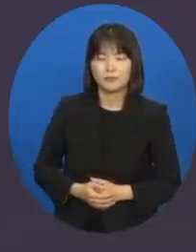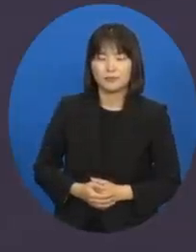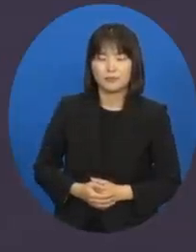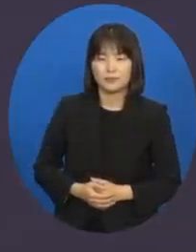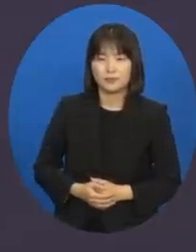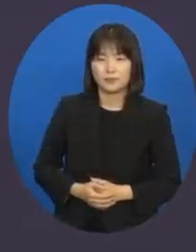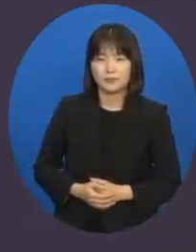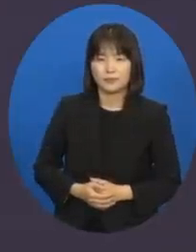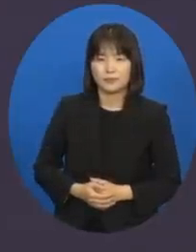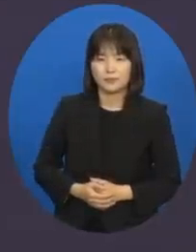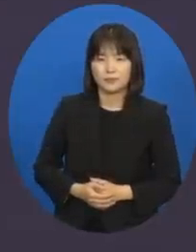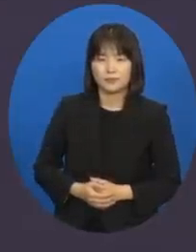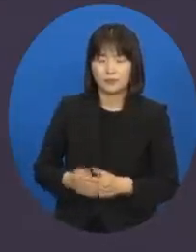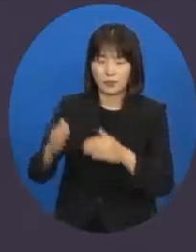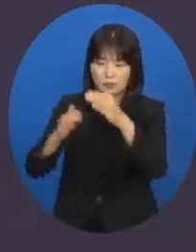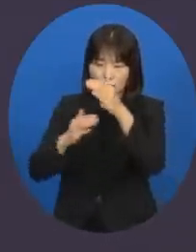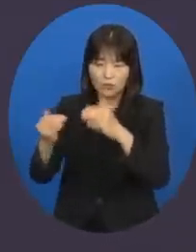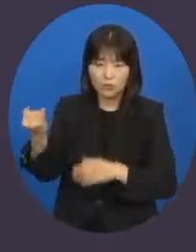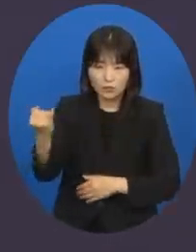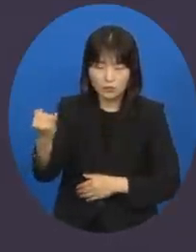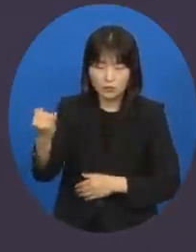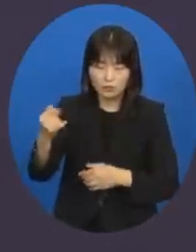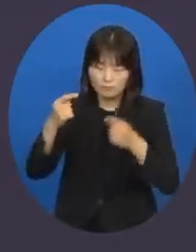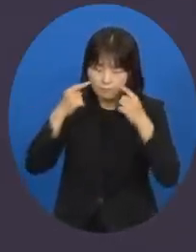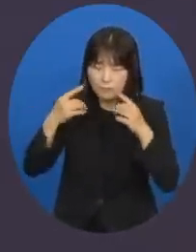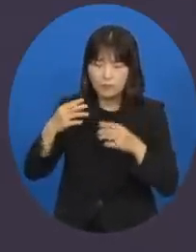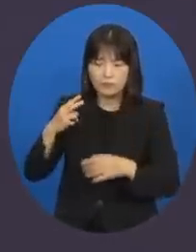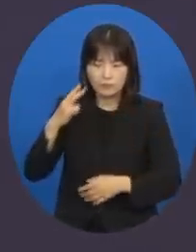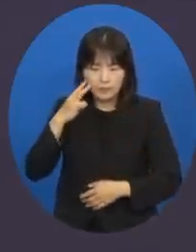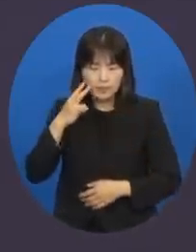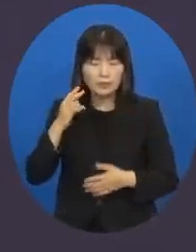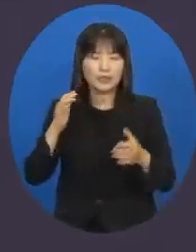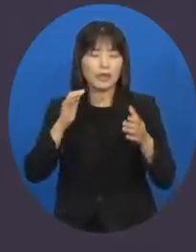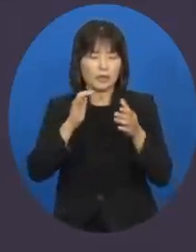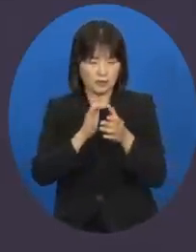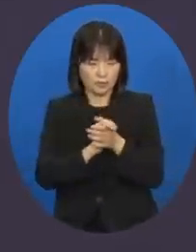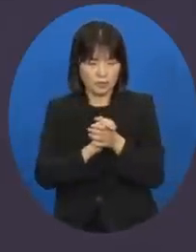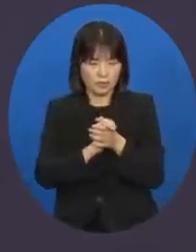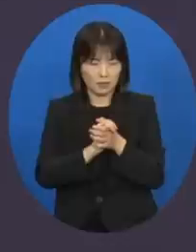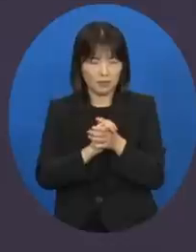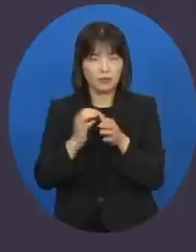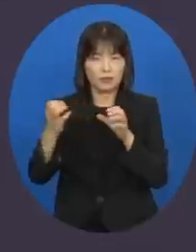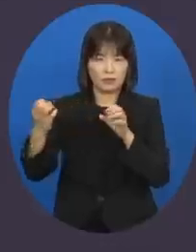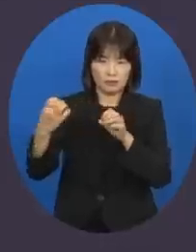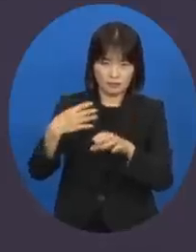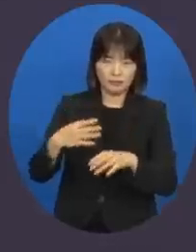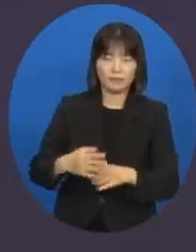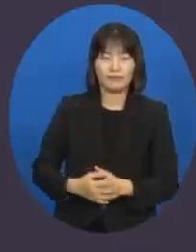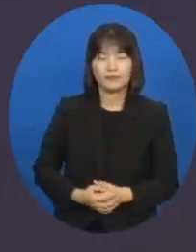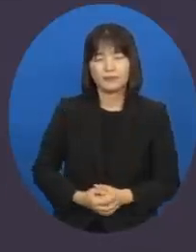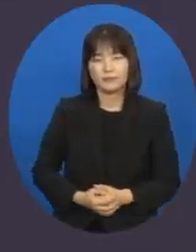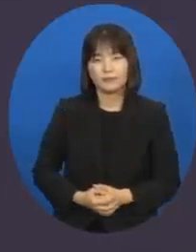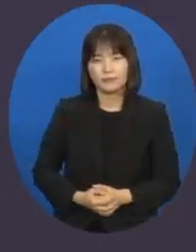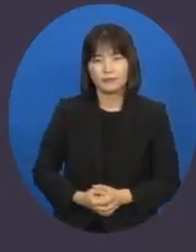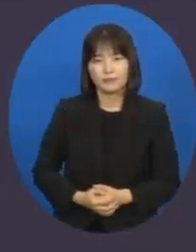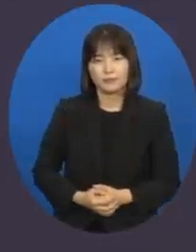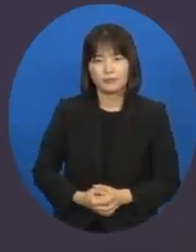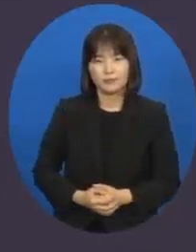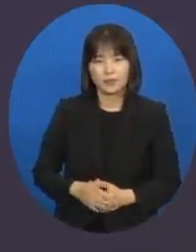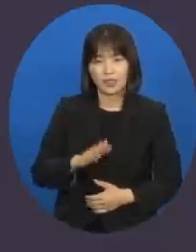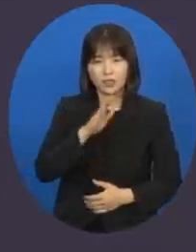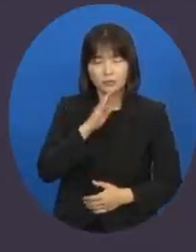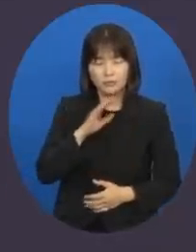그분께서 분명하게 네, 아멘이죠 대답하셨다고 해요. 여러분 이것이